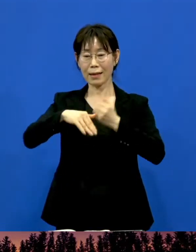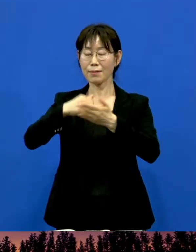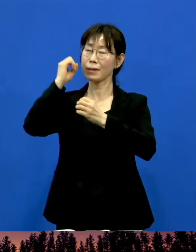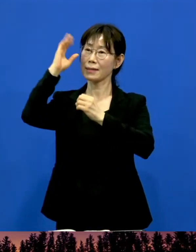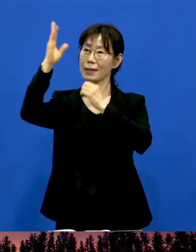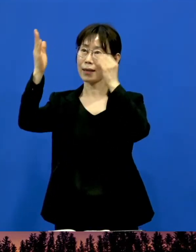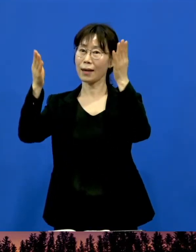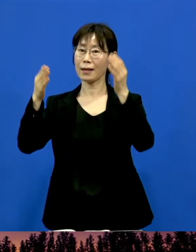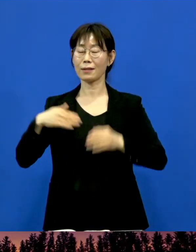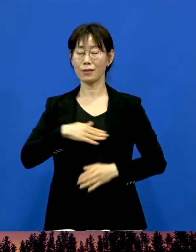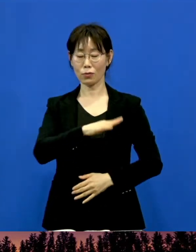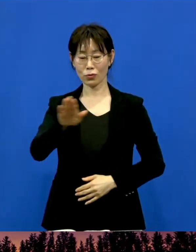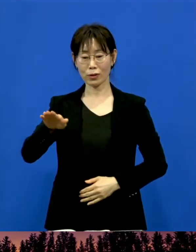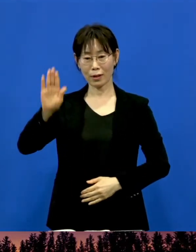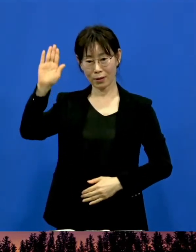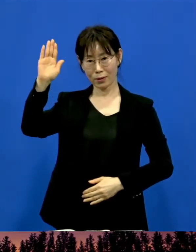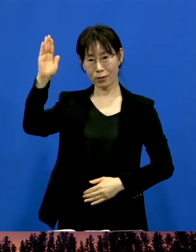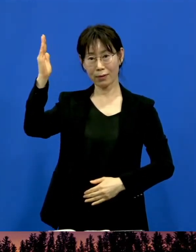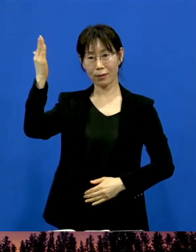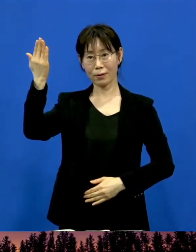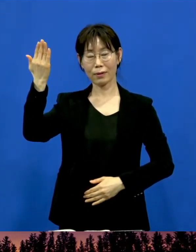것입니다.